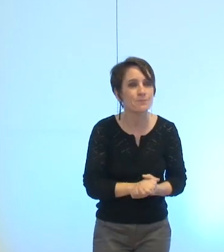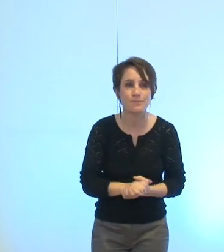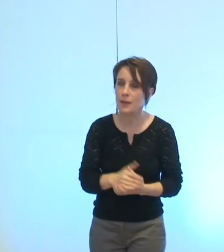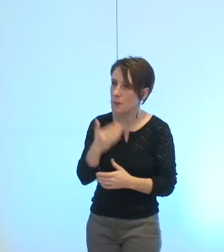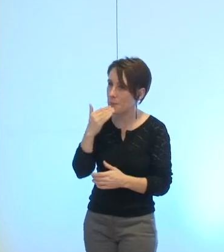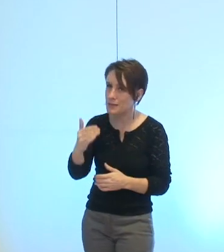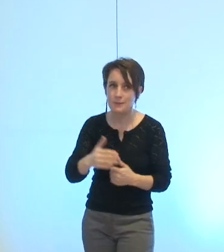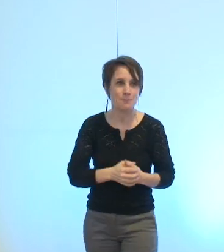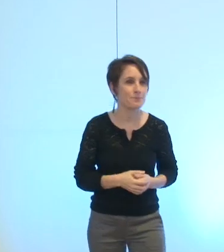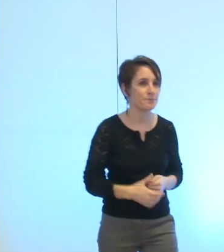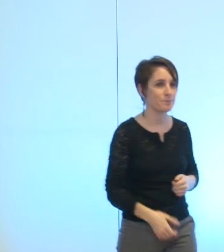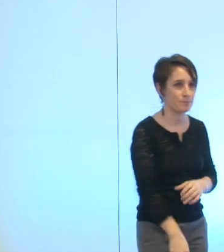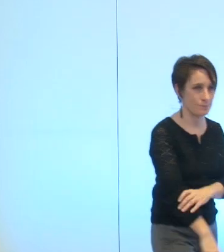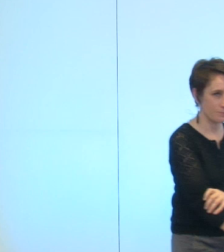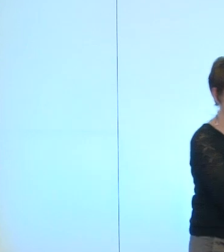Madame